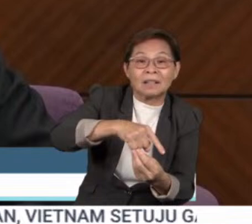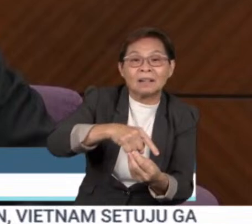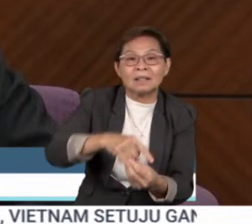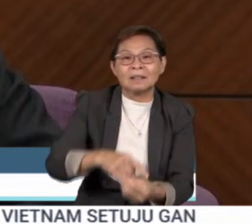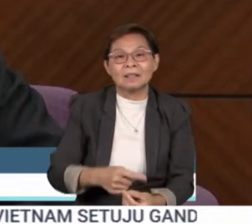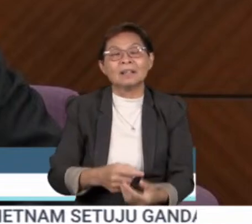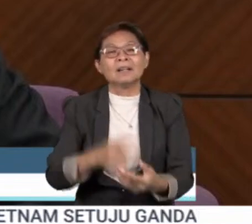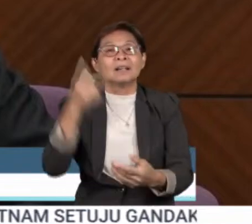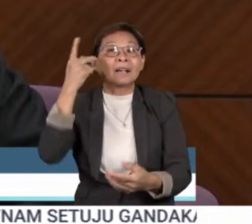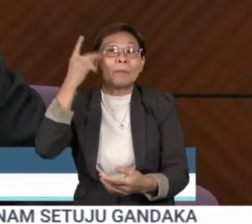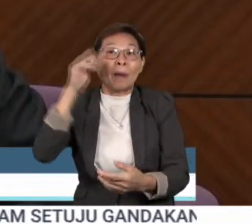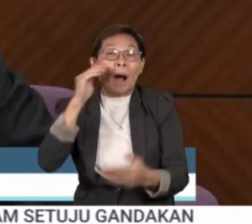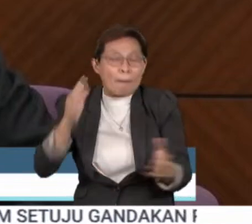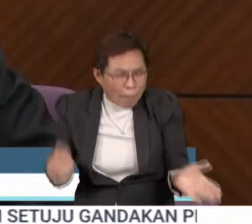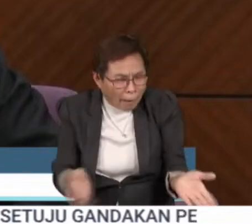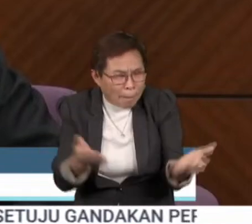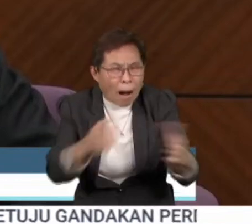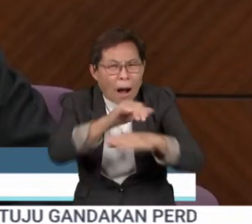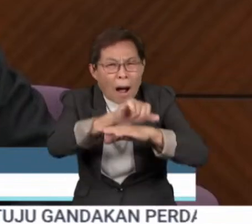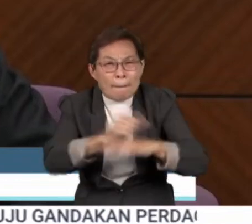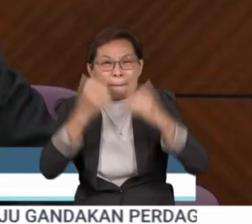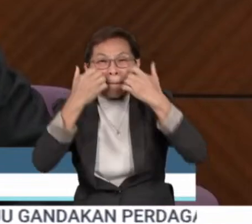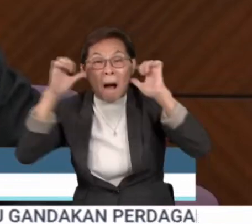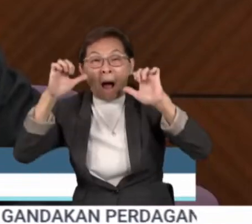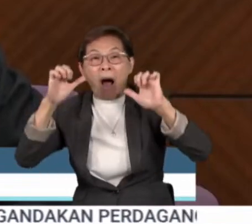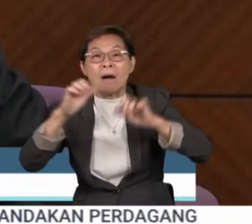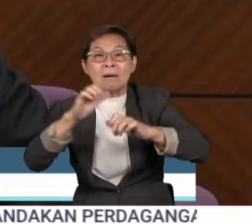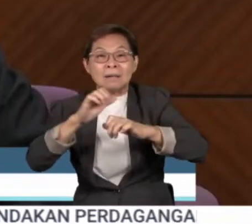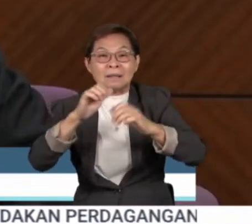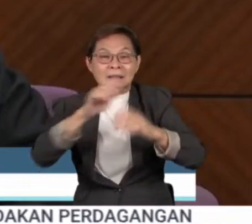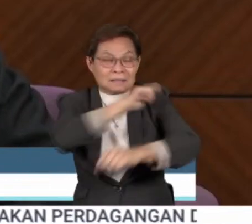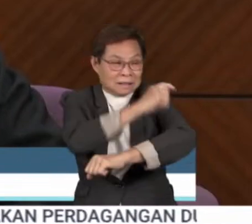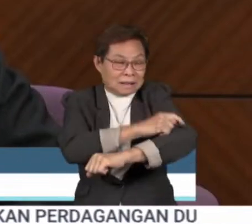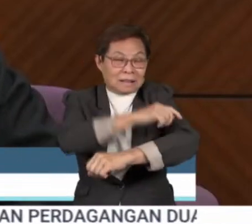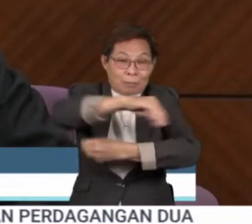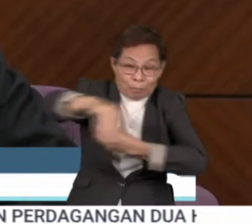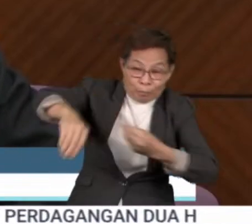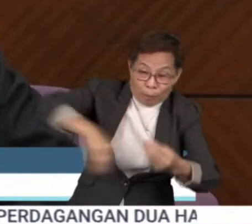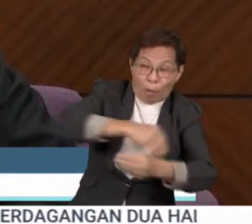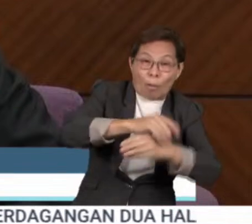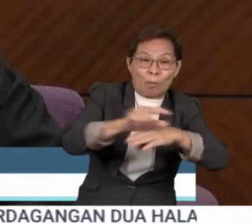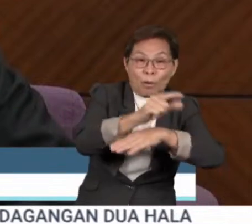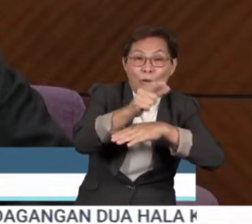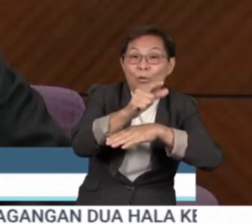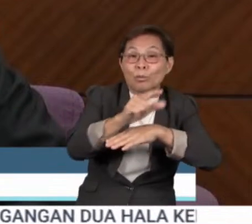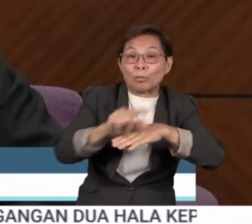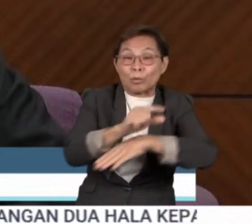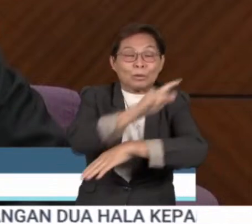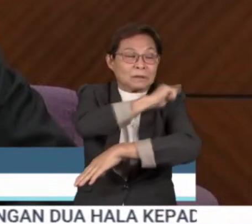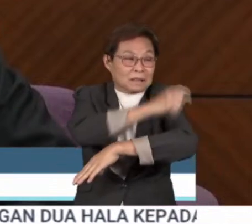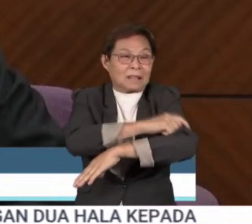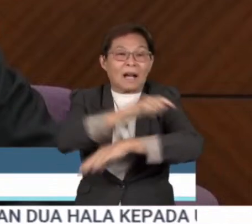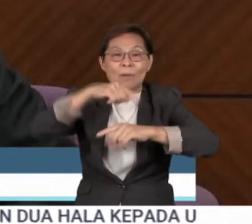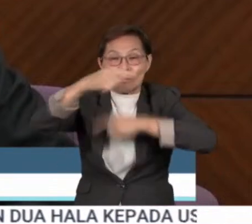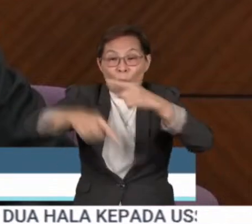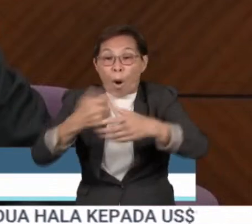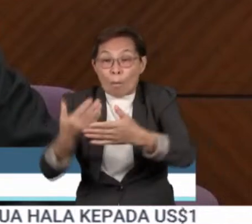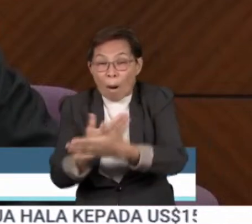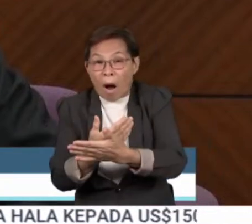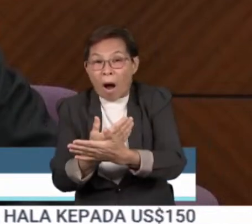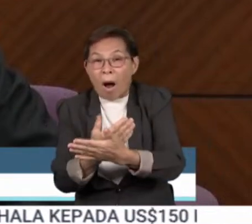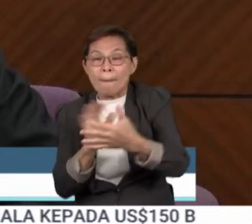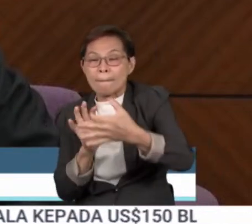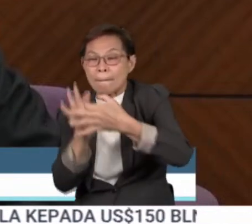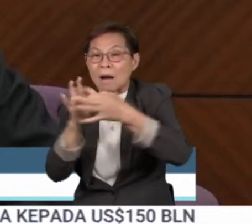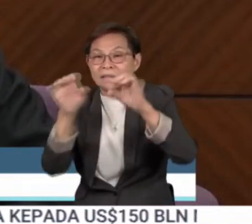Antaranya, Kementerian menggalakkan amalan kecekapan tenaga dan peralihan kepada penggunaan tenaga boleh baru melalui